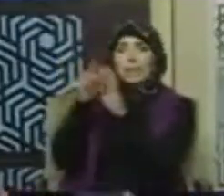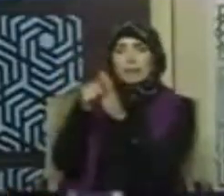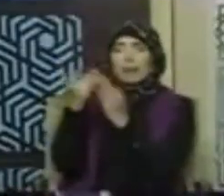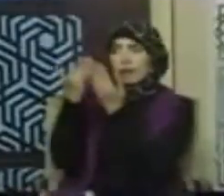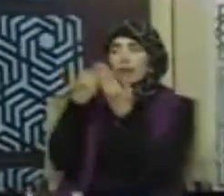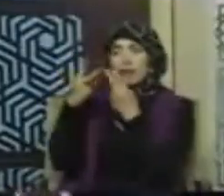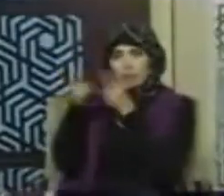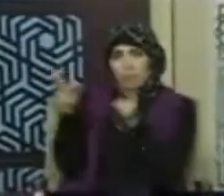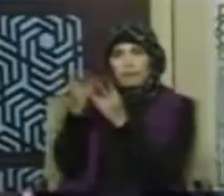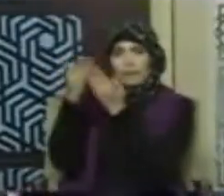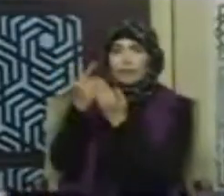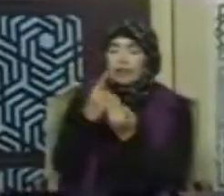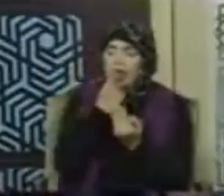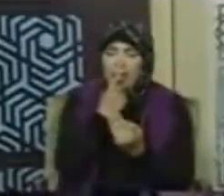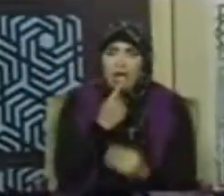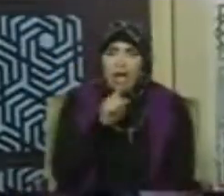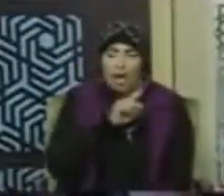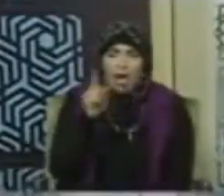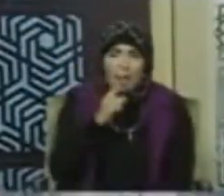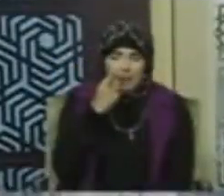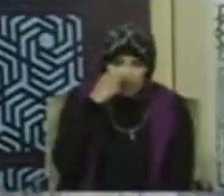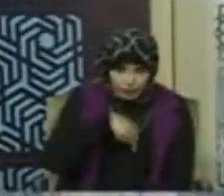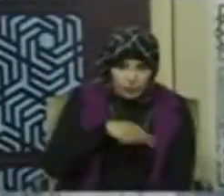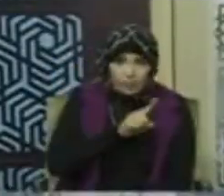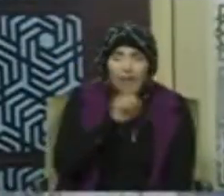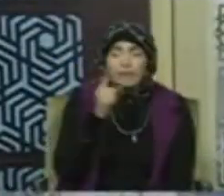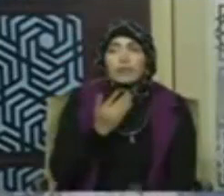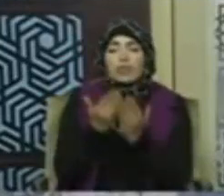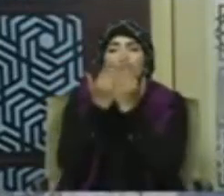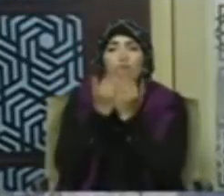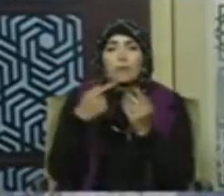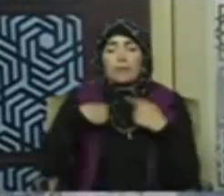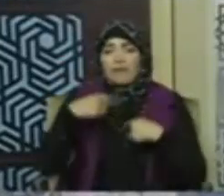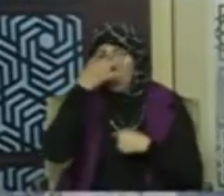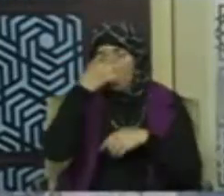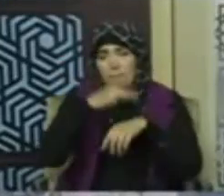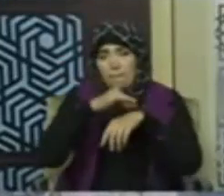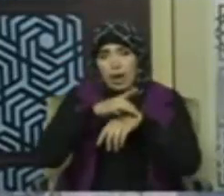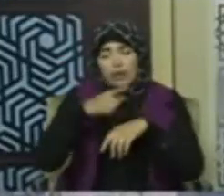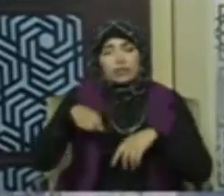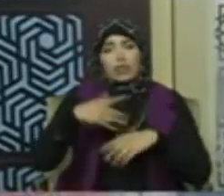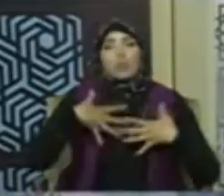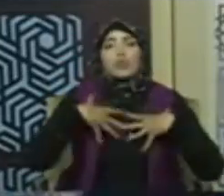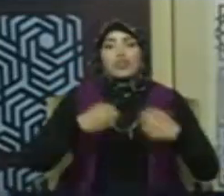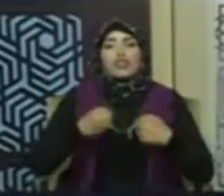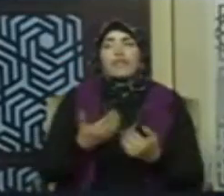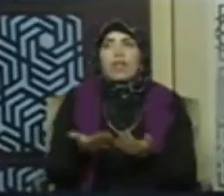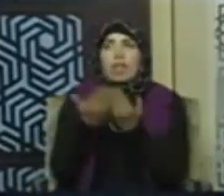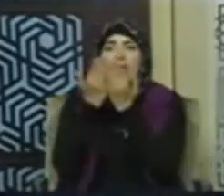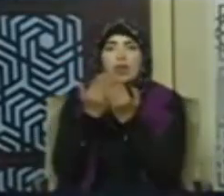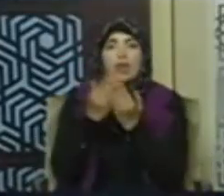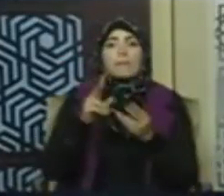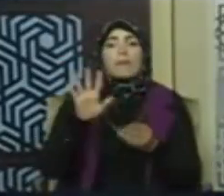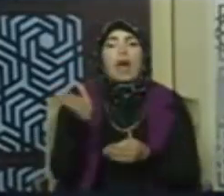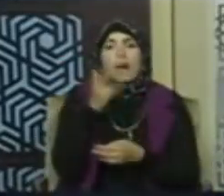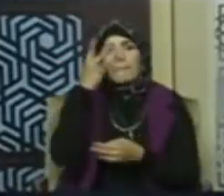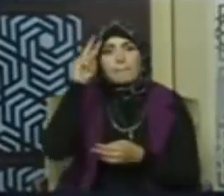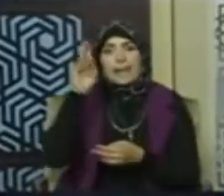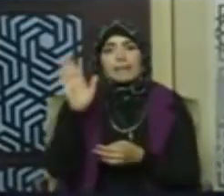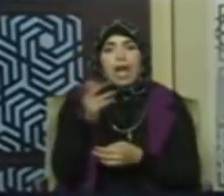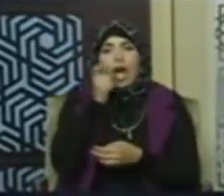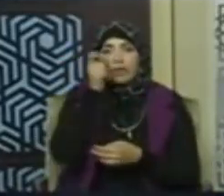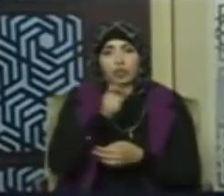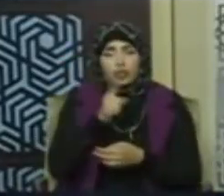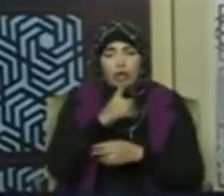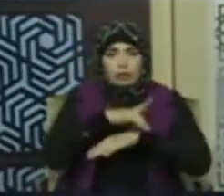خائبين. اللهم لا تجعل فينا ولا لنا ولا بيننا مريضا الا شفيته، اللهم لا تجعل فينا ولا